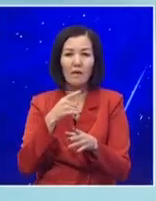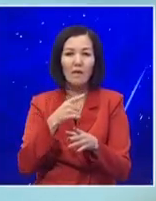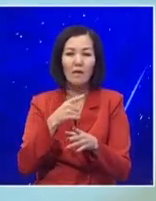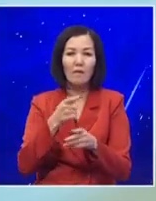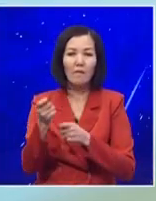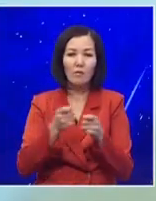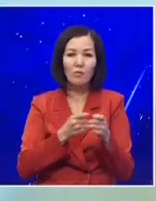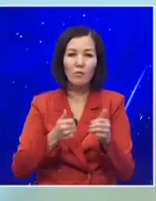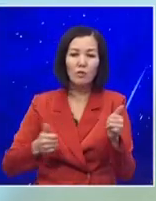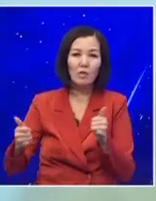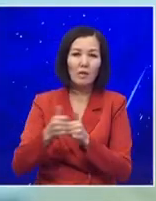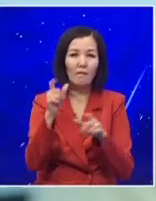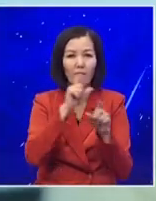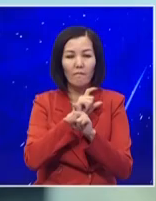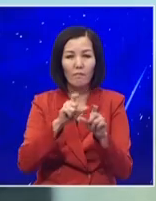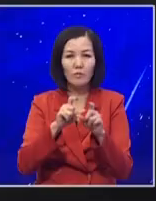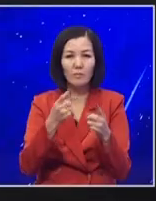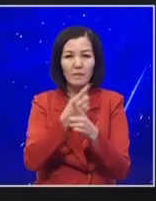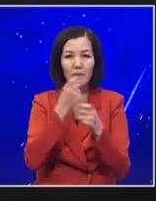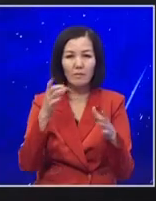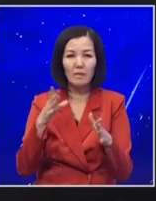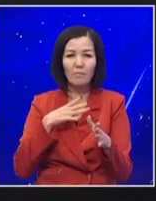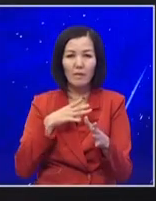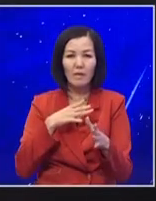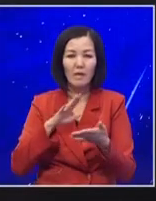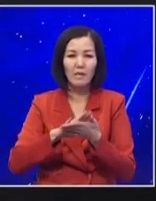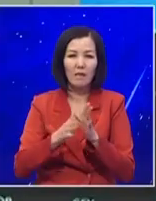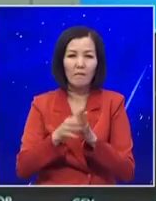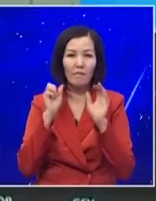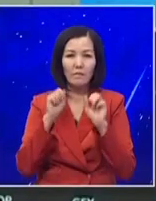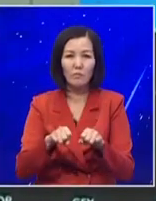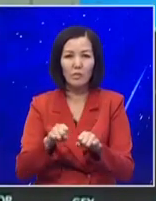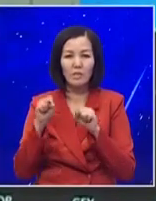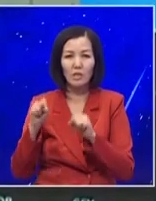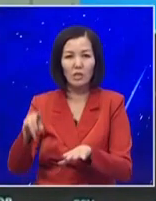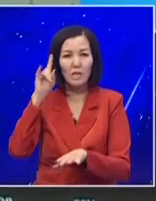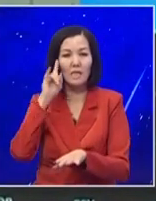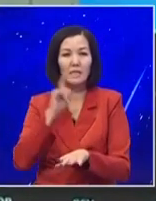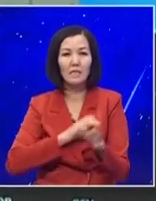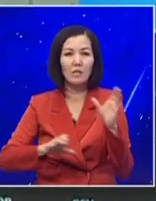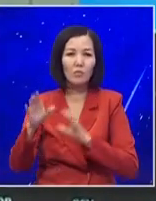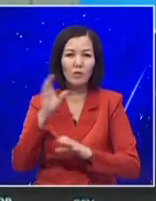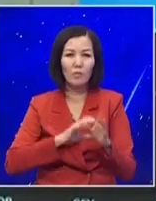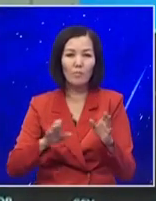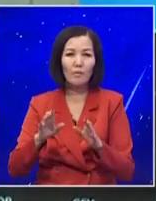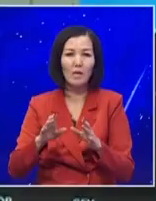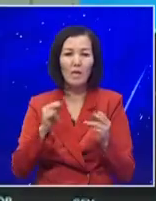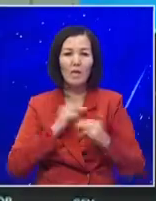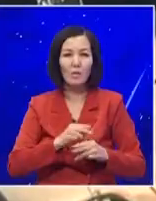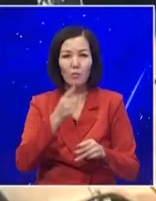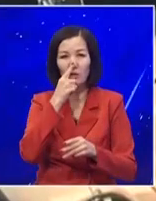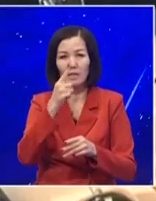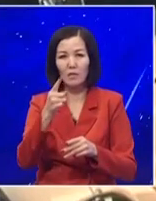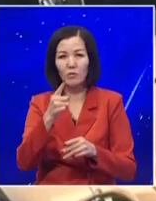и ведущих вузов. Сообщается, что были достигнуты договоренности о возможности защиты казахстанскими студентами дипломных